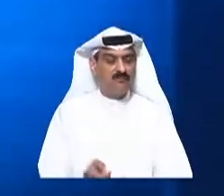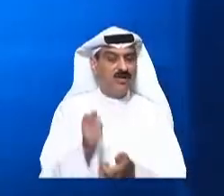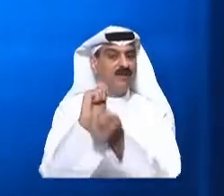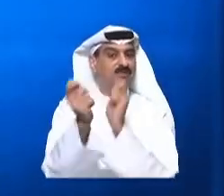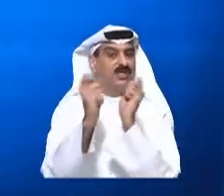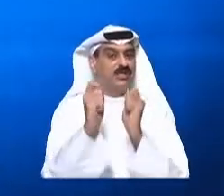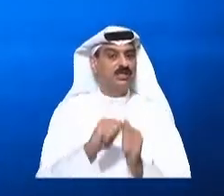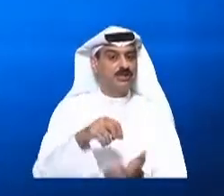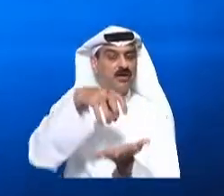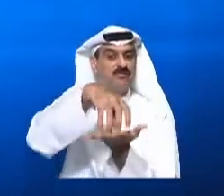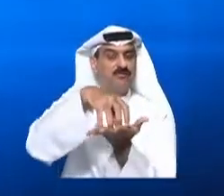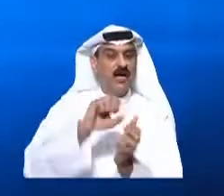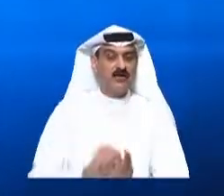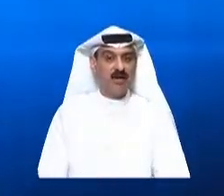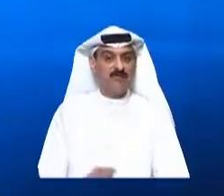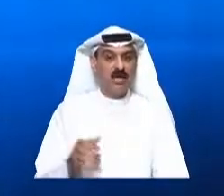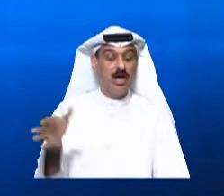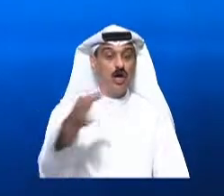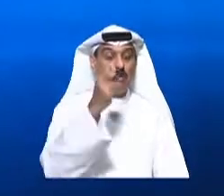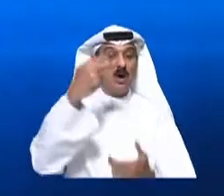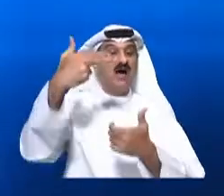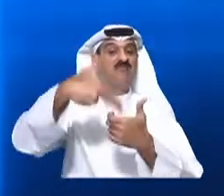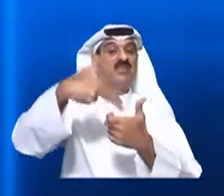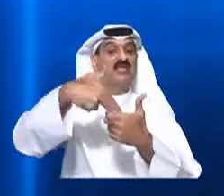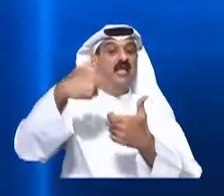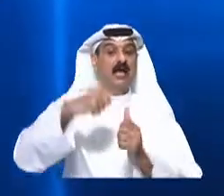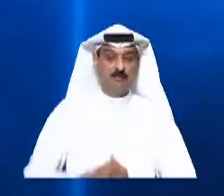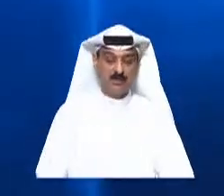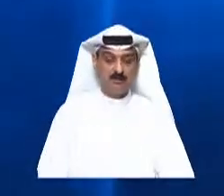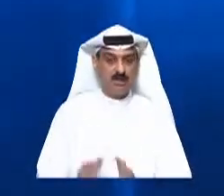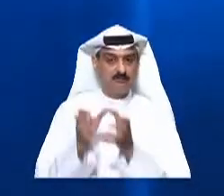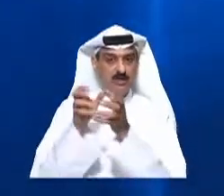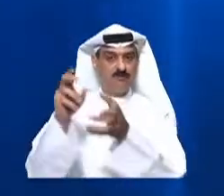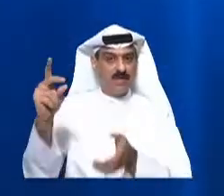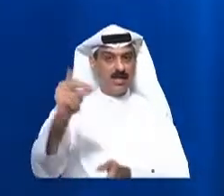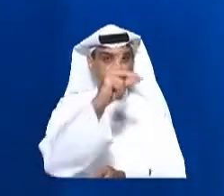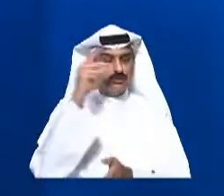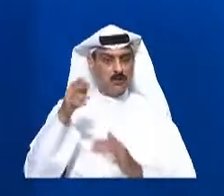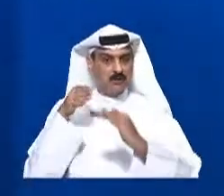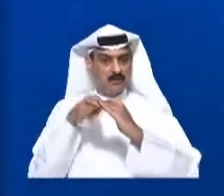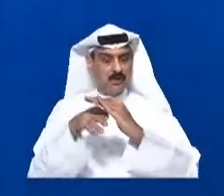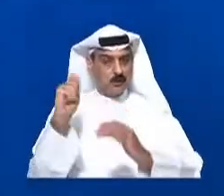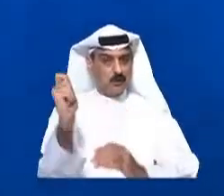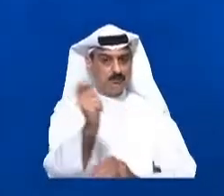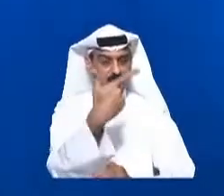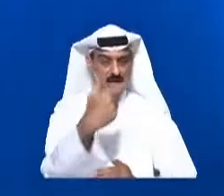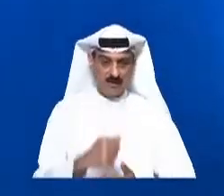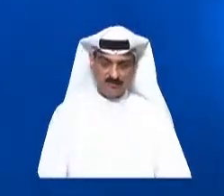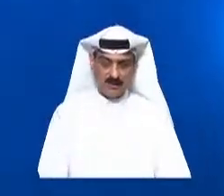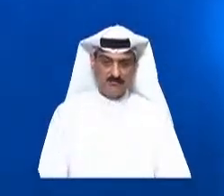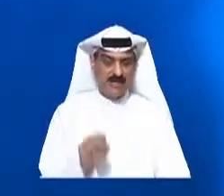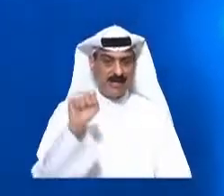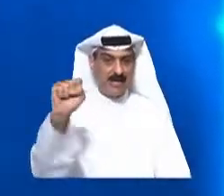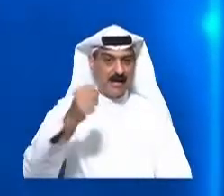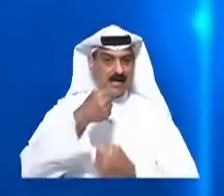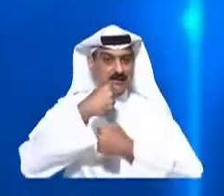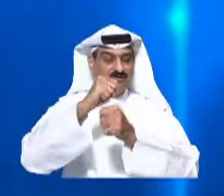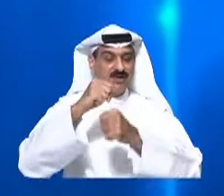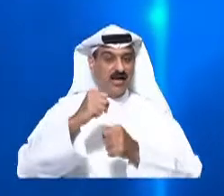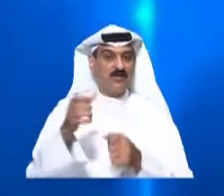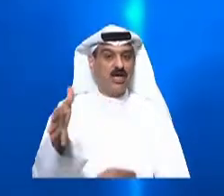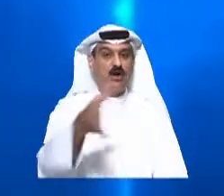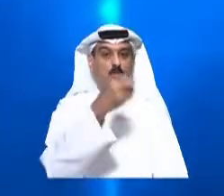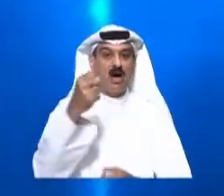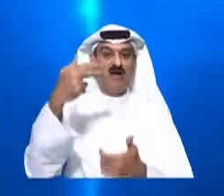المستغلة تجاريا بمحافظة الأحمدي. توجه فريق طوارئ التدخل السريع التابع لبلدية محافظة الأحمدي